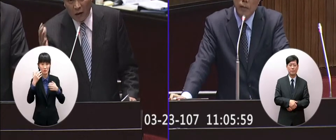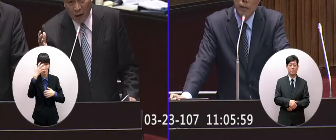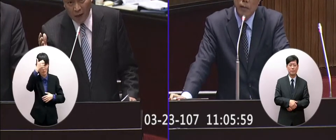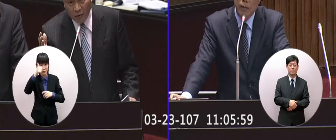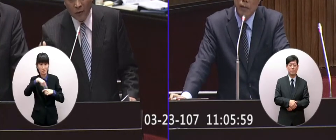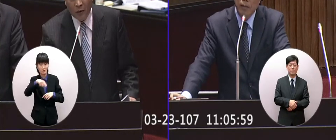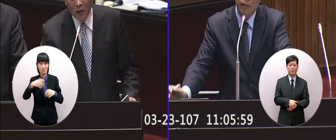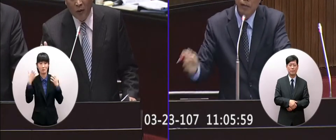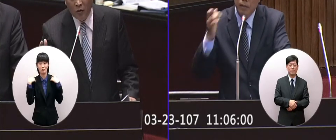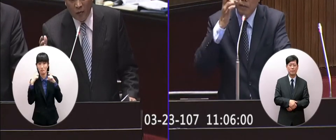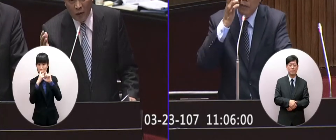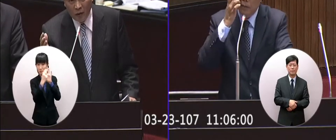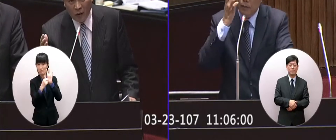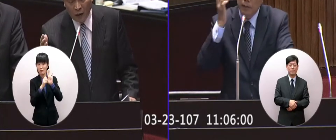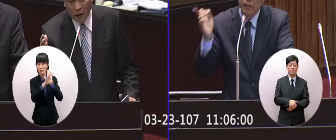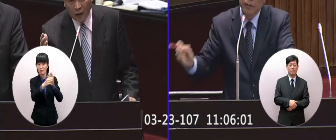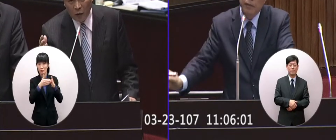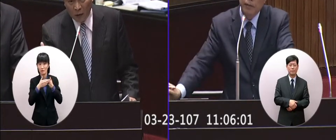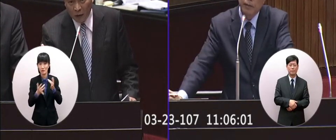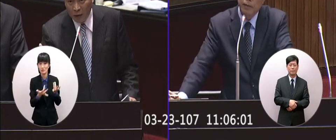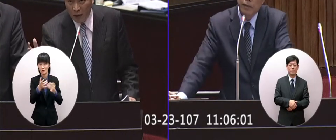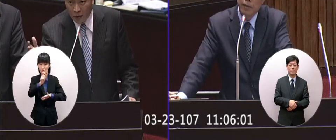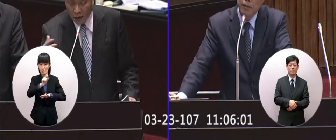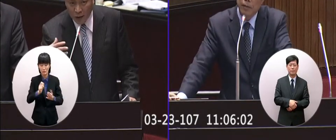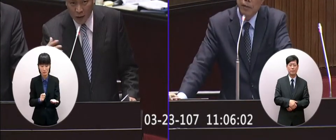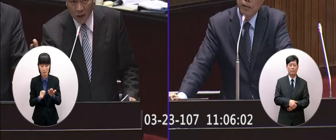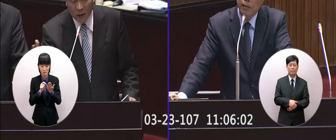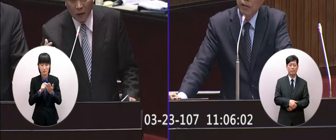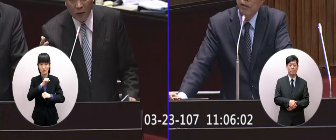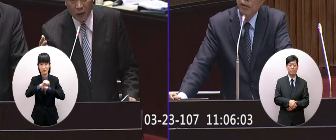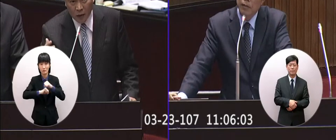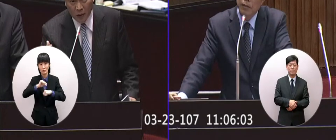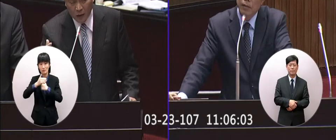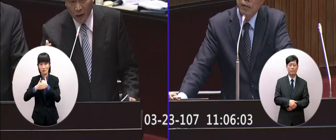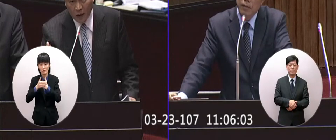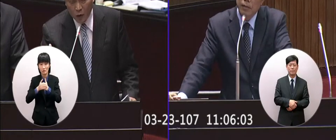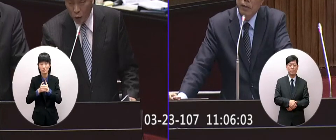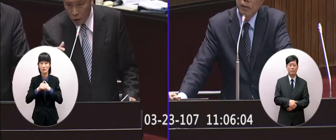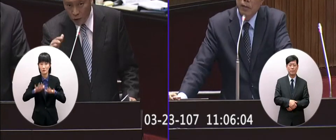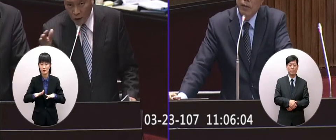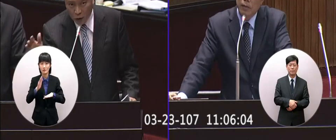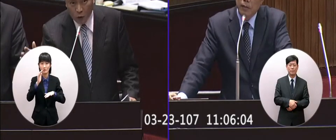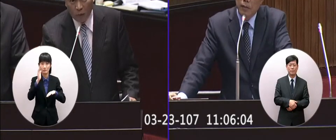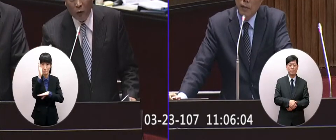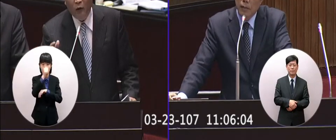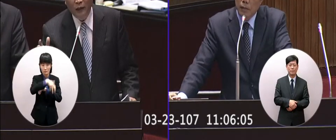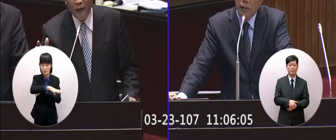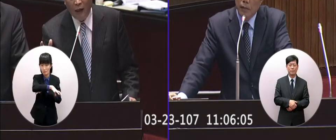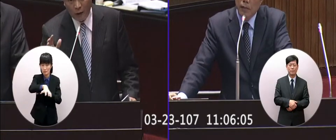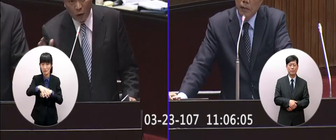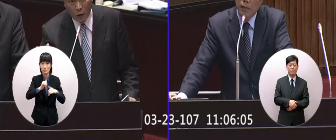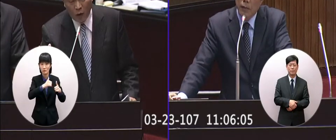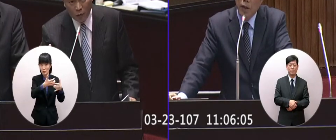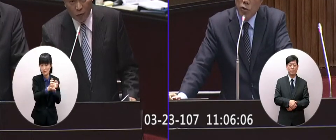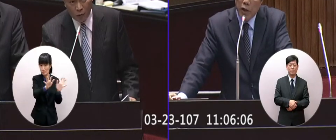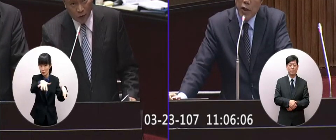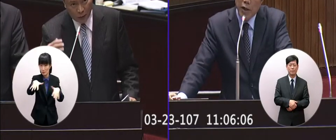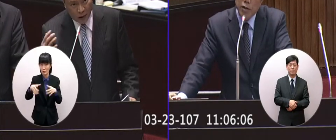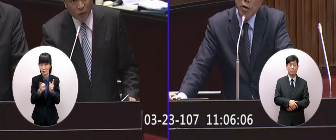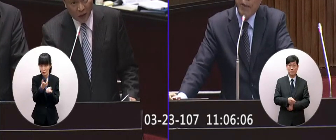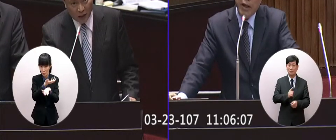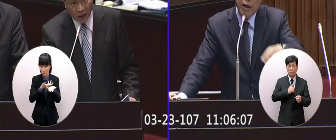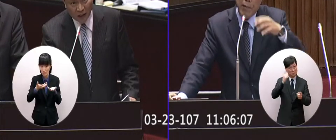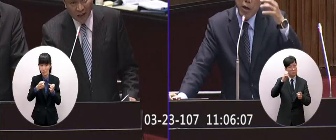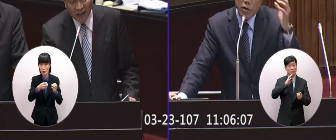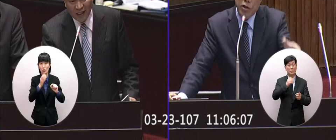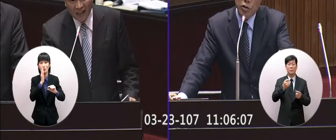个草案，就是我们的动保科邀集这个相关的业者，所有的动保团体啊来对话。 所以你的